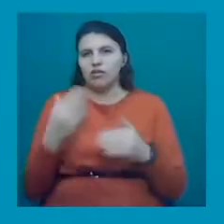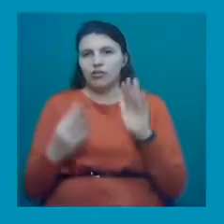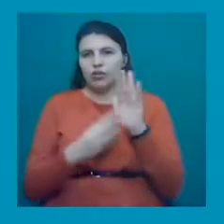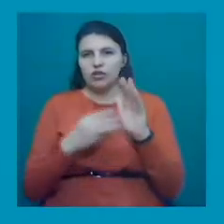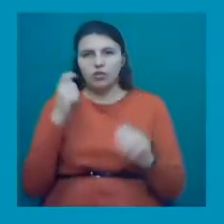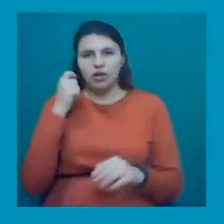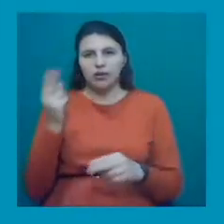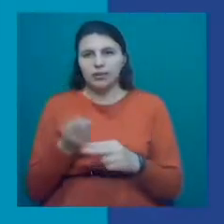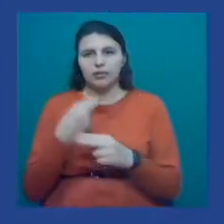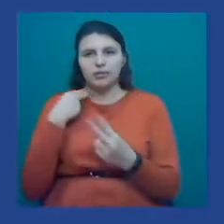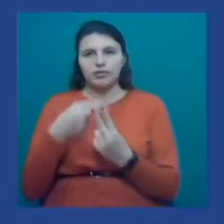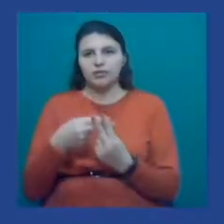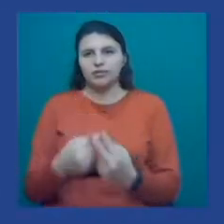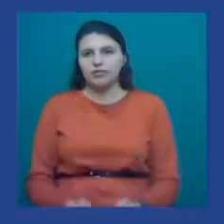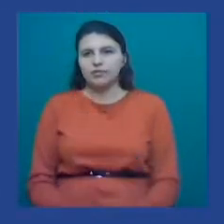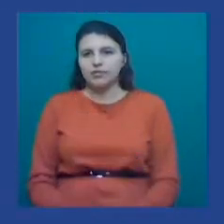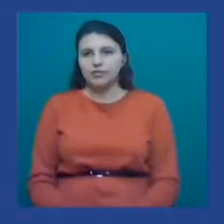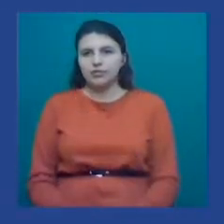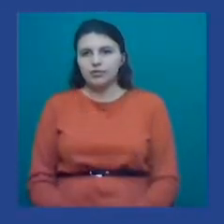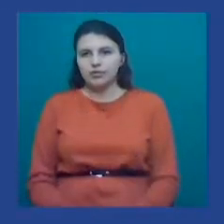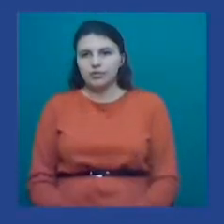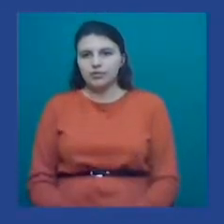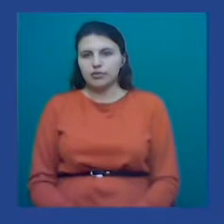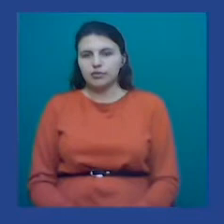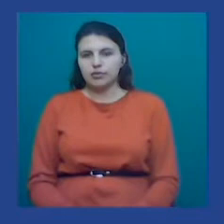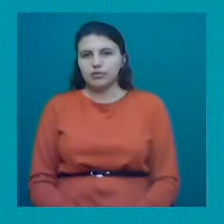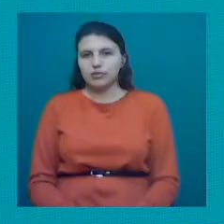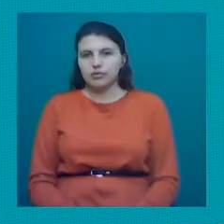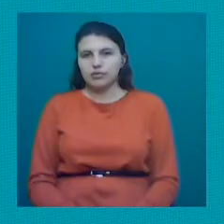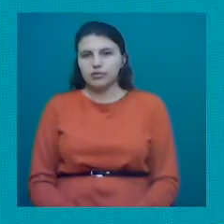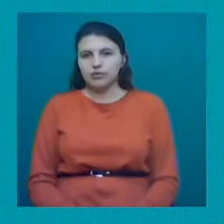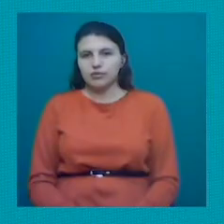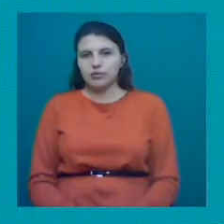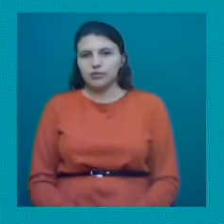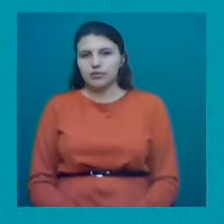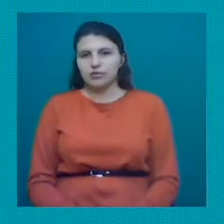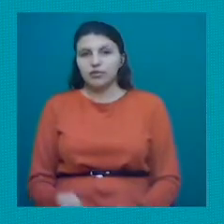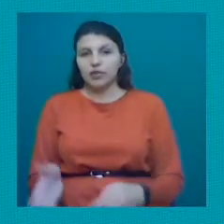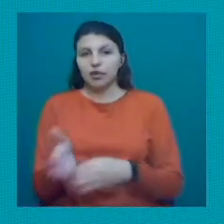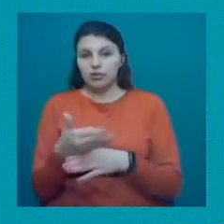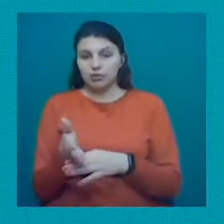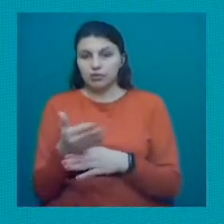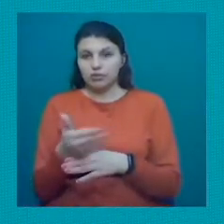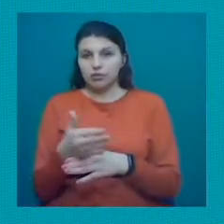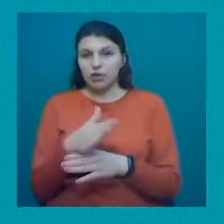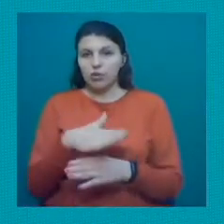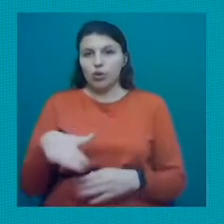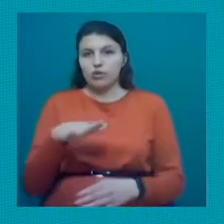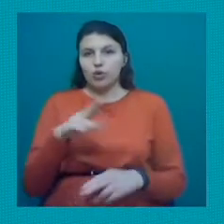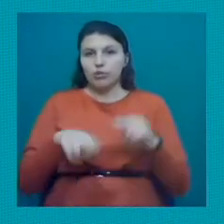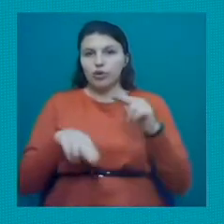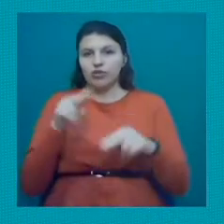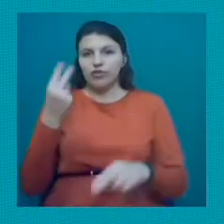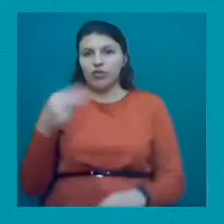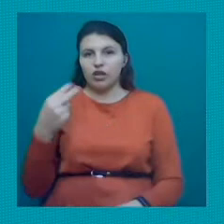– У Маріуполі на проспекті будівельників 20